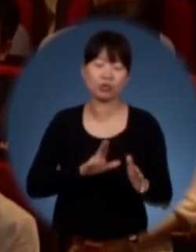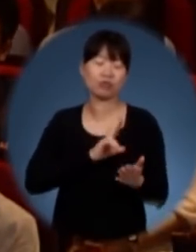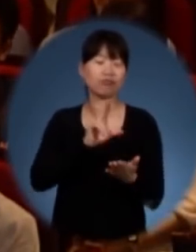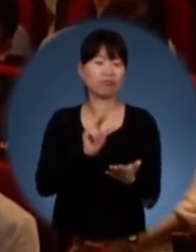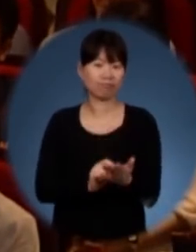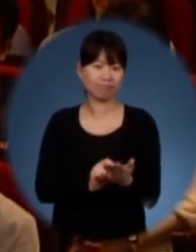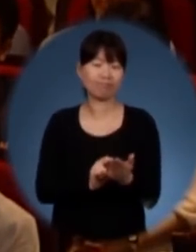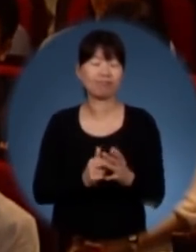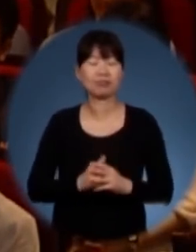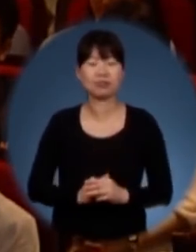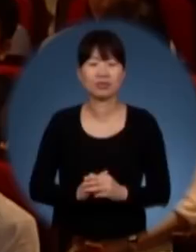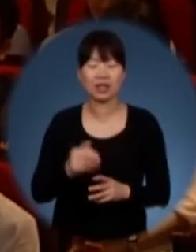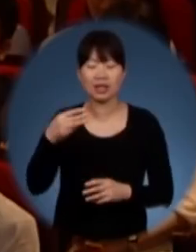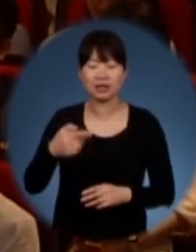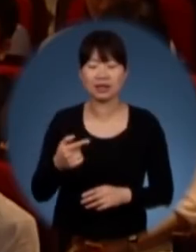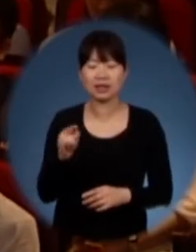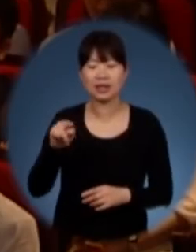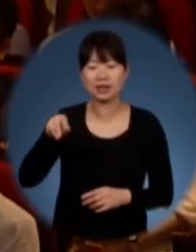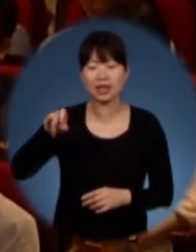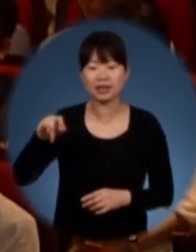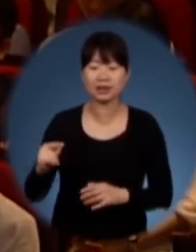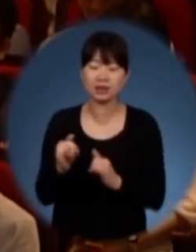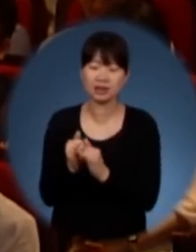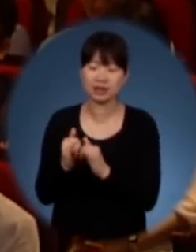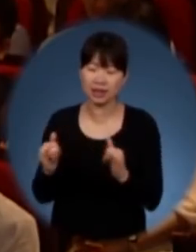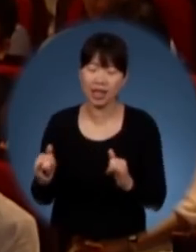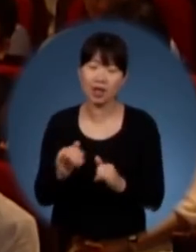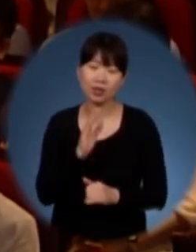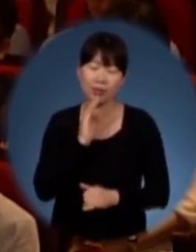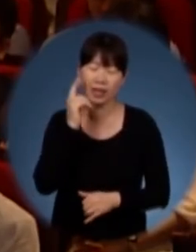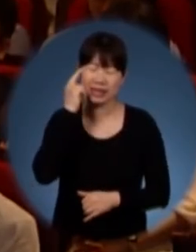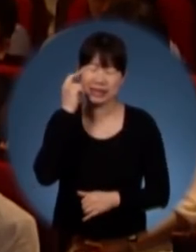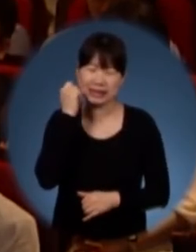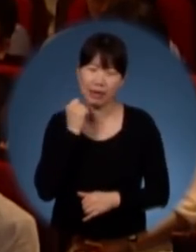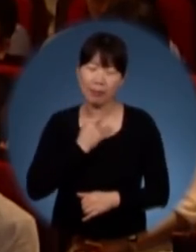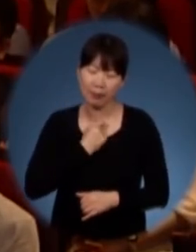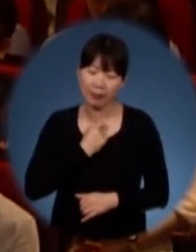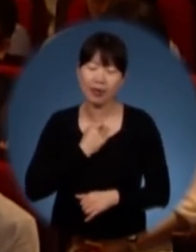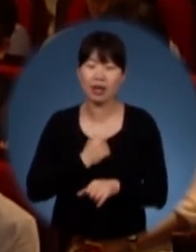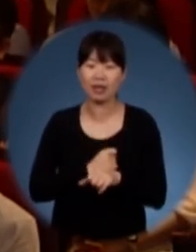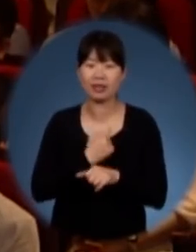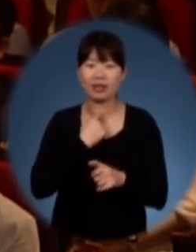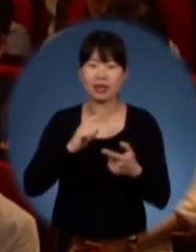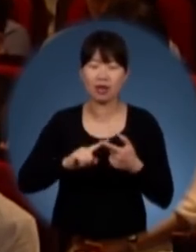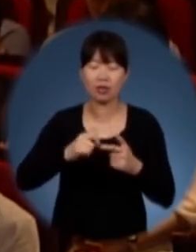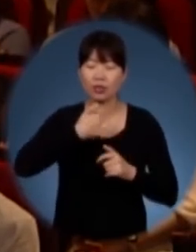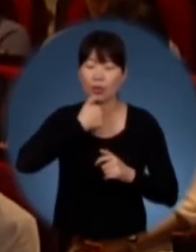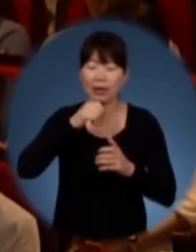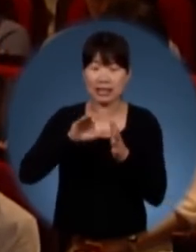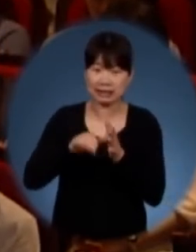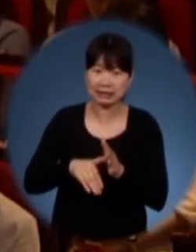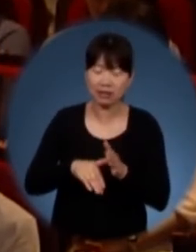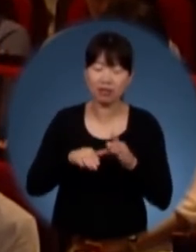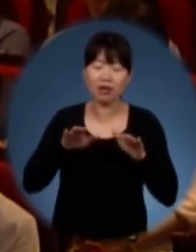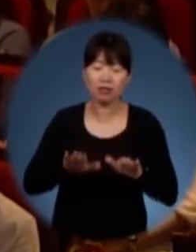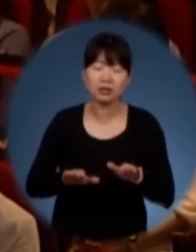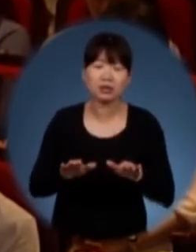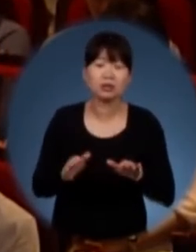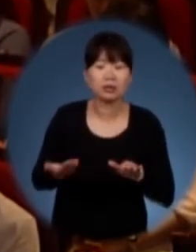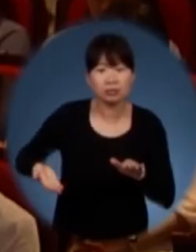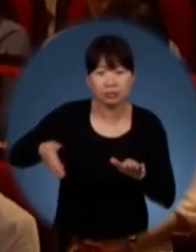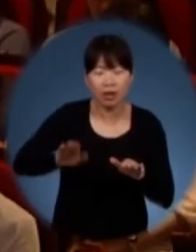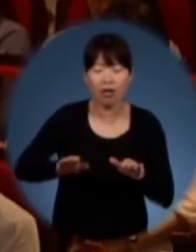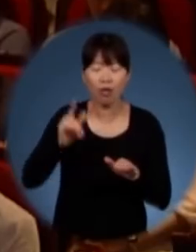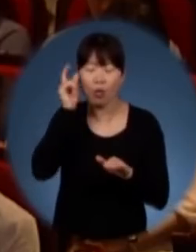주입니다 르네상스 사람들이 그렇게 기억하고 싶어했던 로마 그들은 어떻게 해서 그렇게